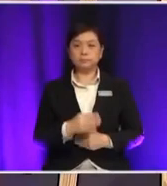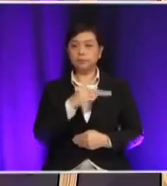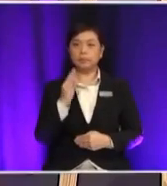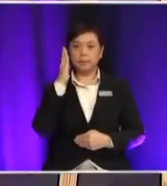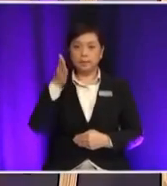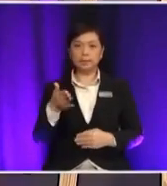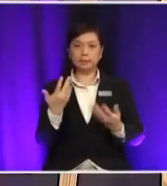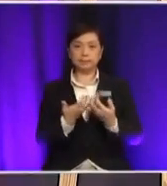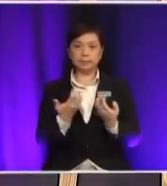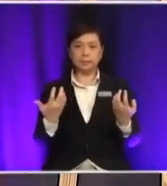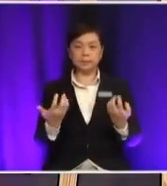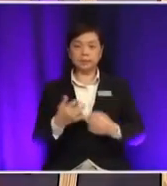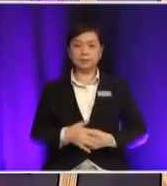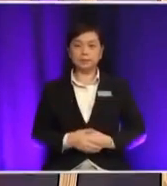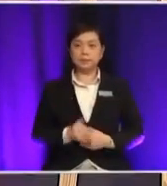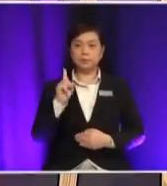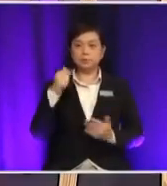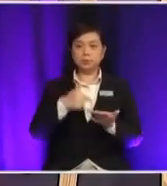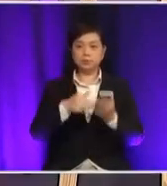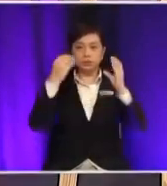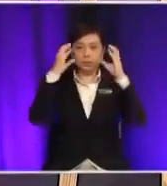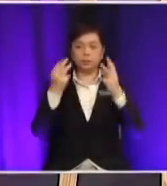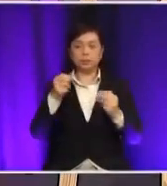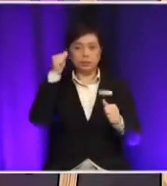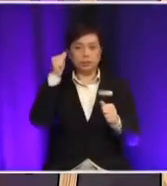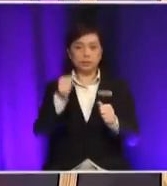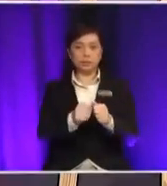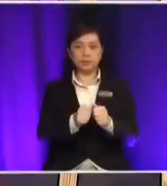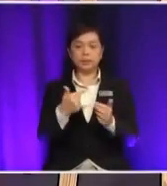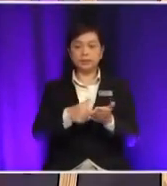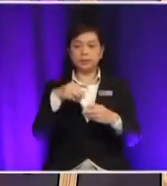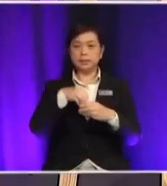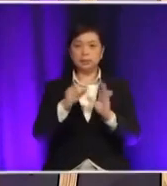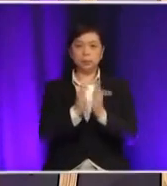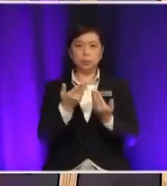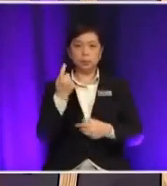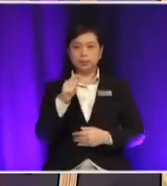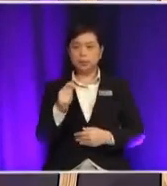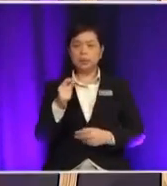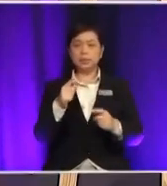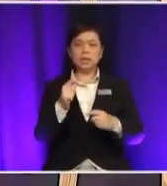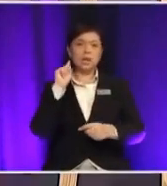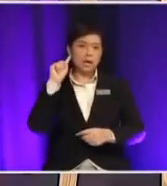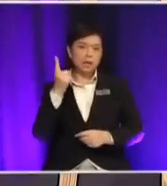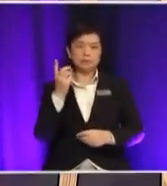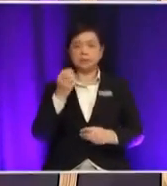oke satu lagi yang hendak Ingatkan dalam buku teks kita ini dia hanya memberi